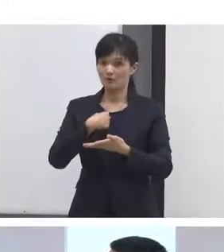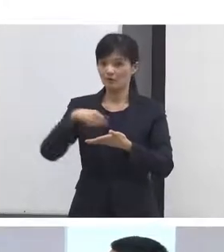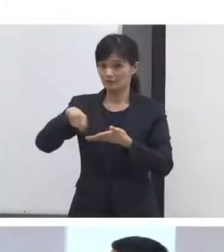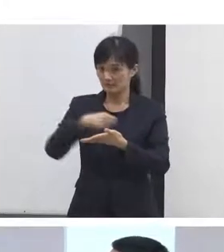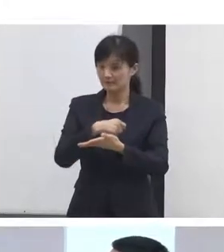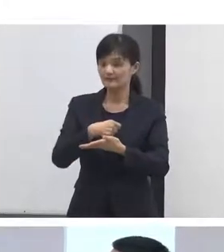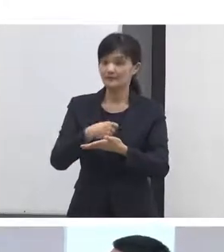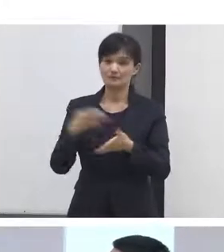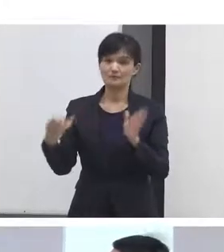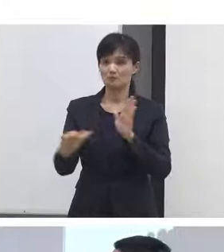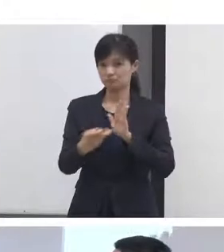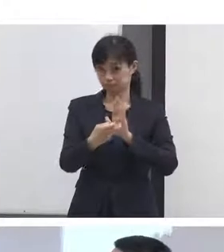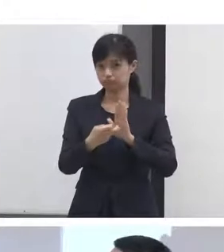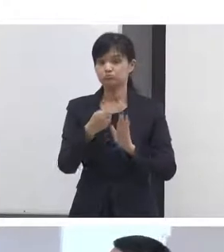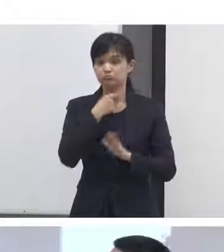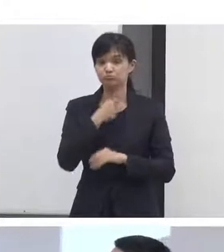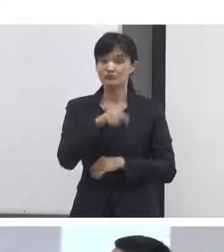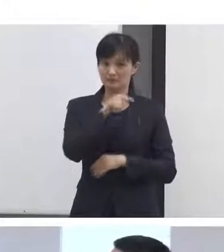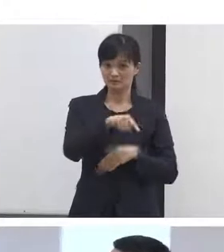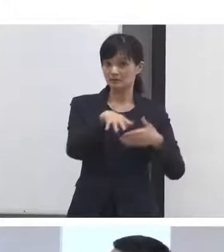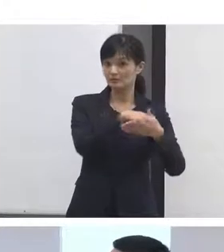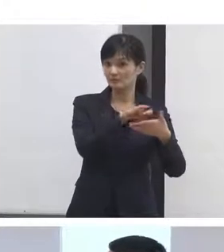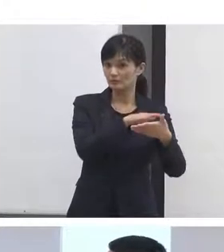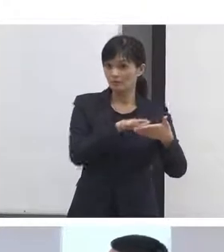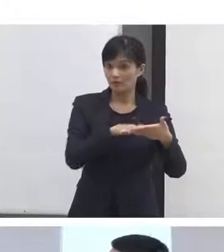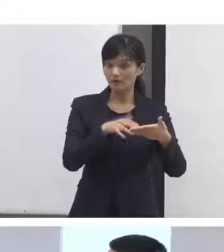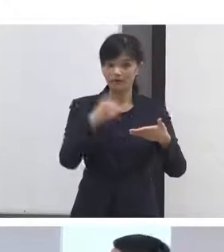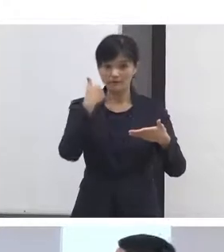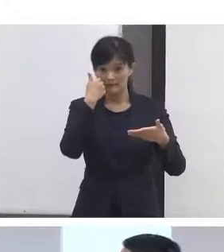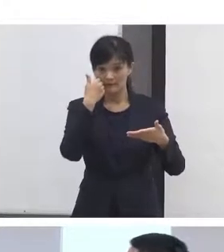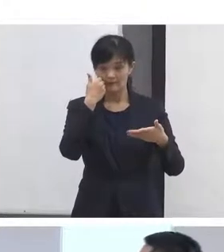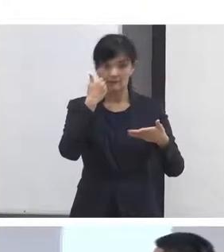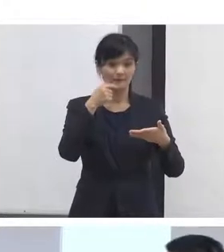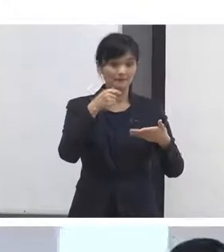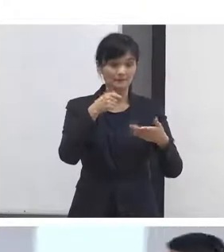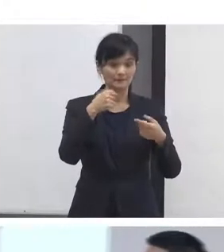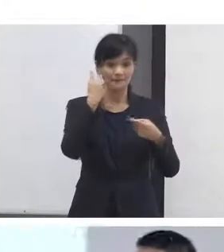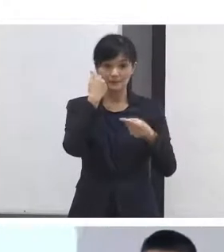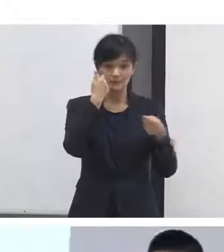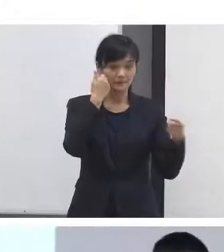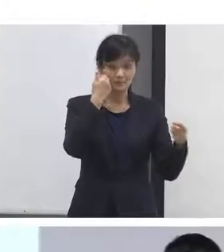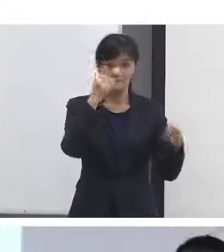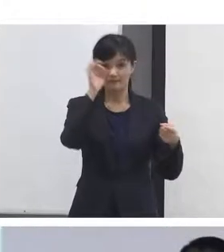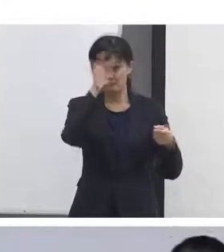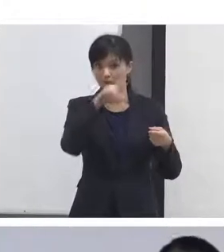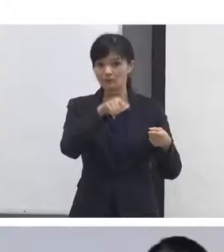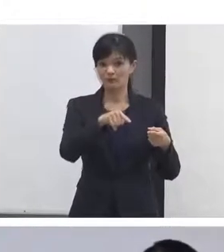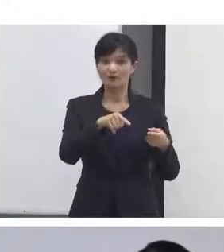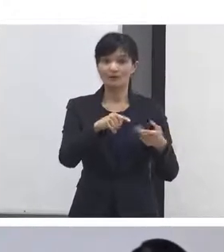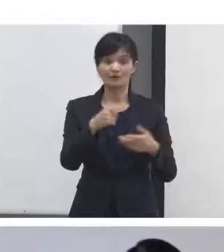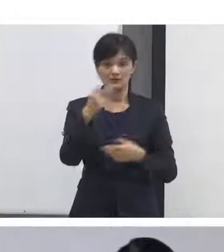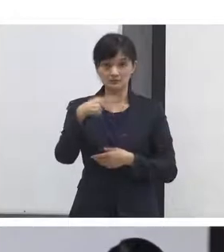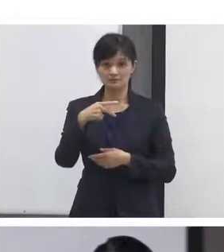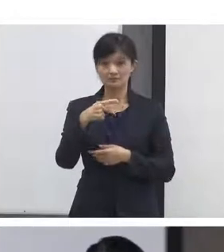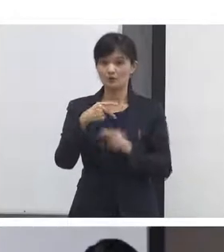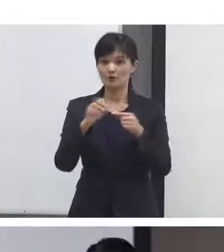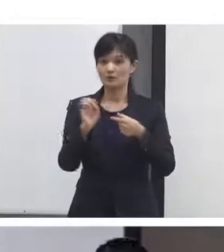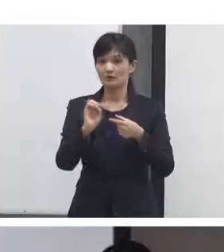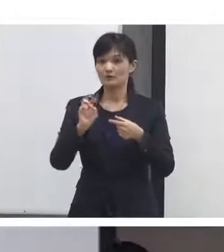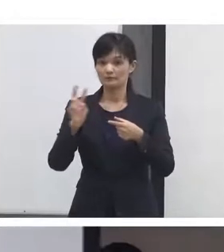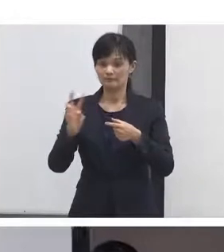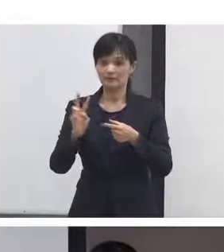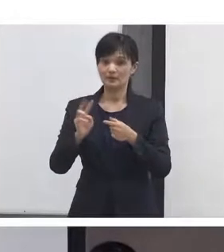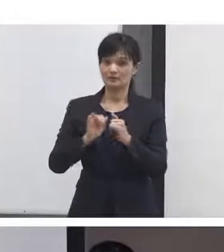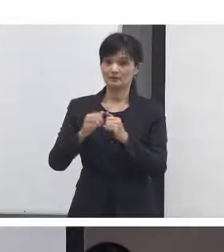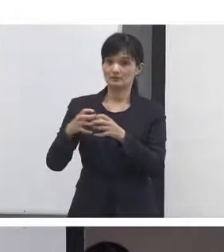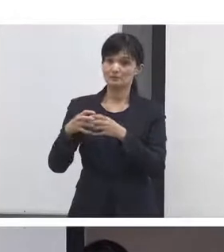后这一篇呢是被谁？被以杰、被 Bass、被 Isabel、被 Ronnie Wang 根据 GNV 的社交媒体的治理规则